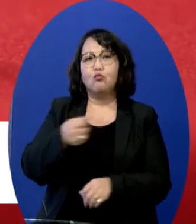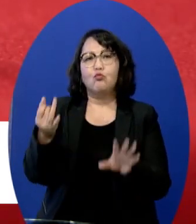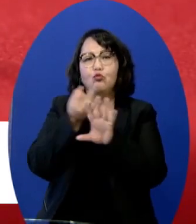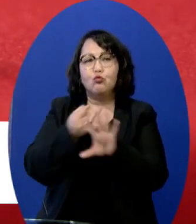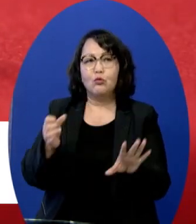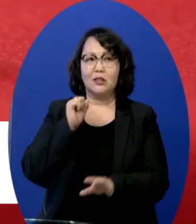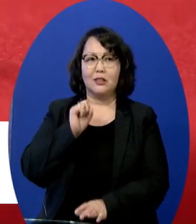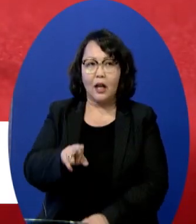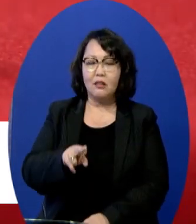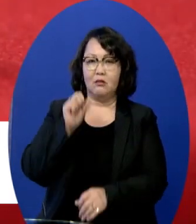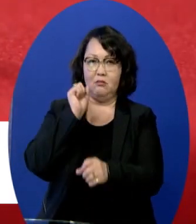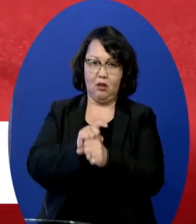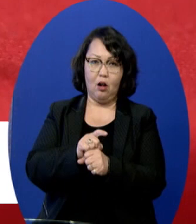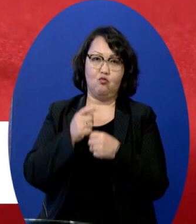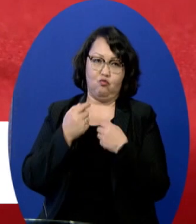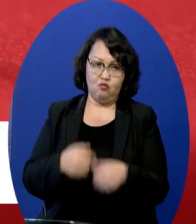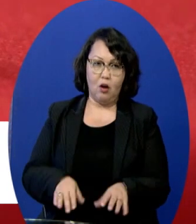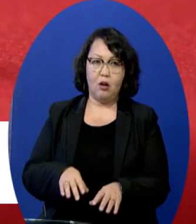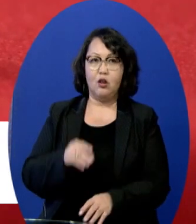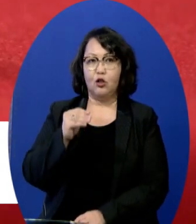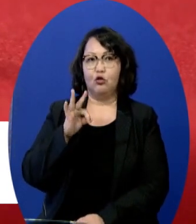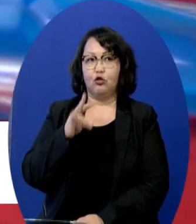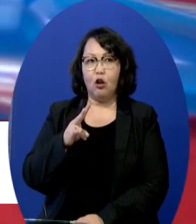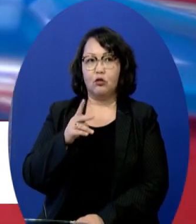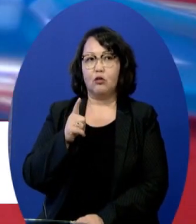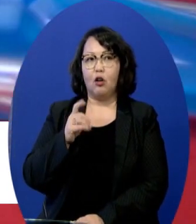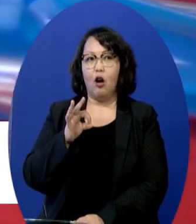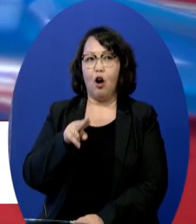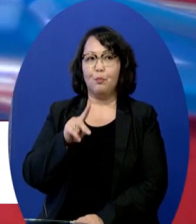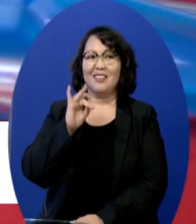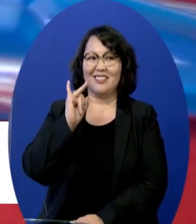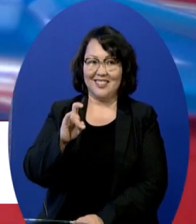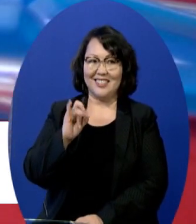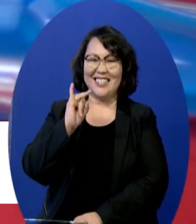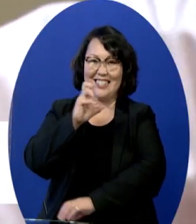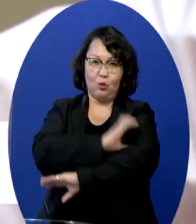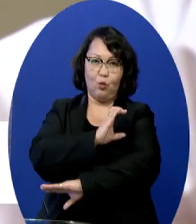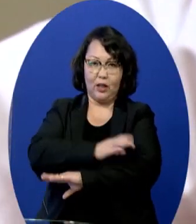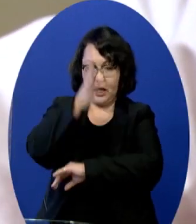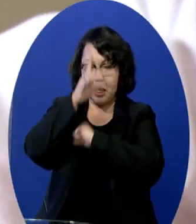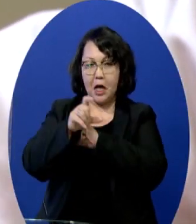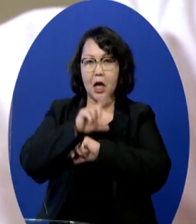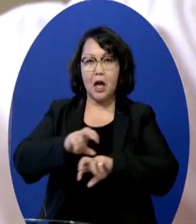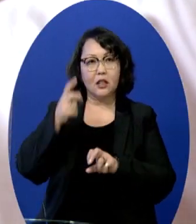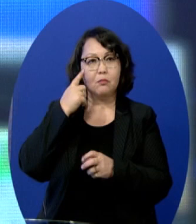орчим сая тунгал захиалаад байгааг Джон Хопкинсийн их сургуулийн эрдэмтэд сануулж байгаа юм а.